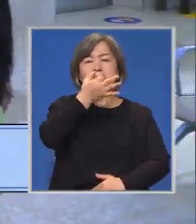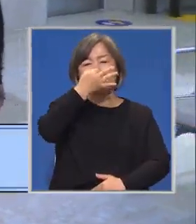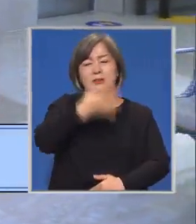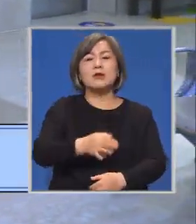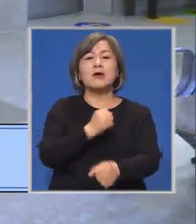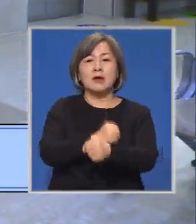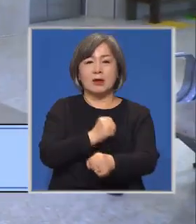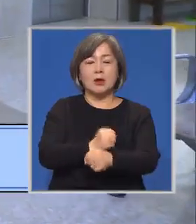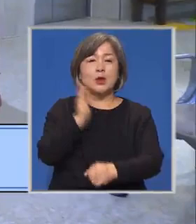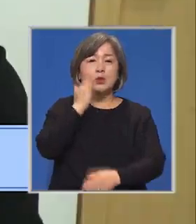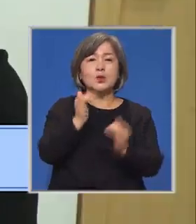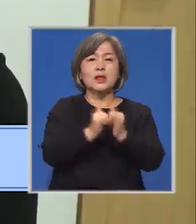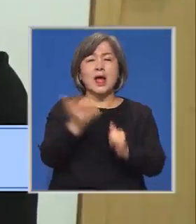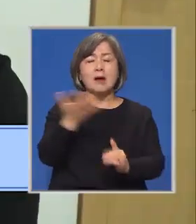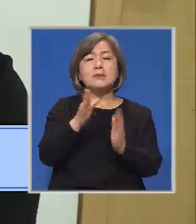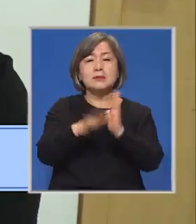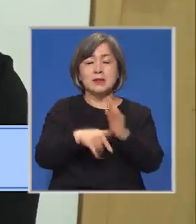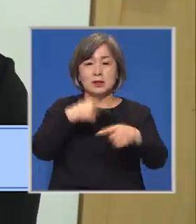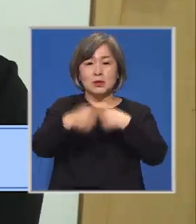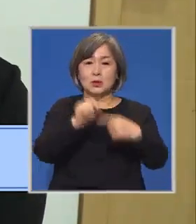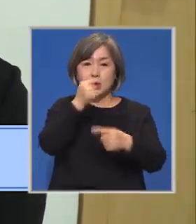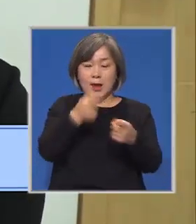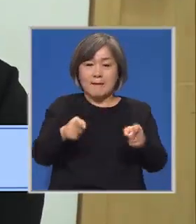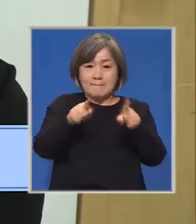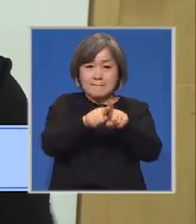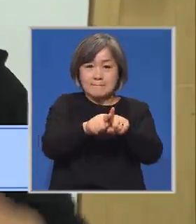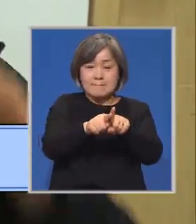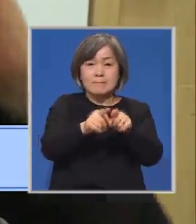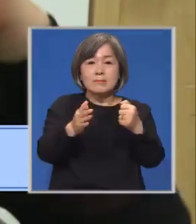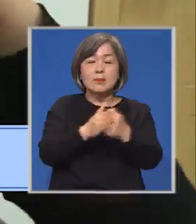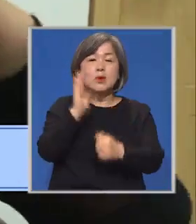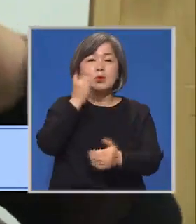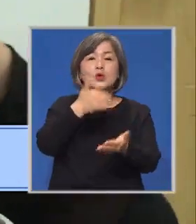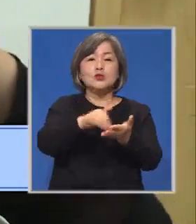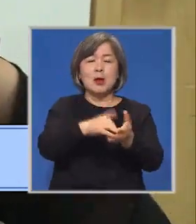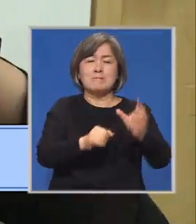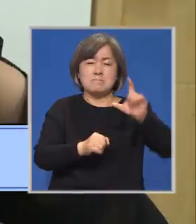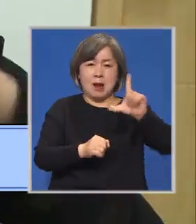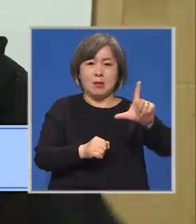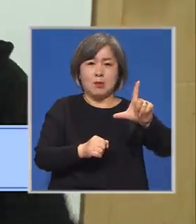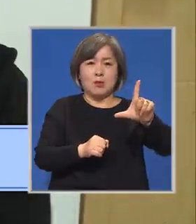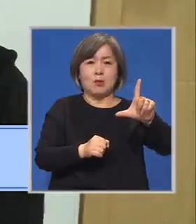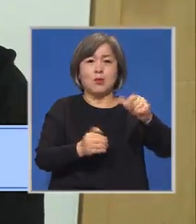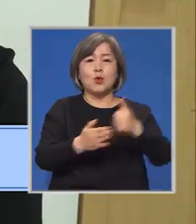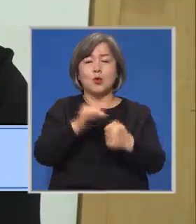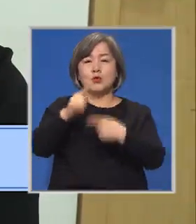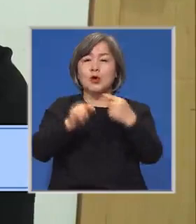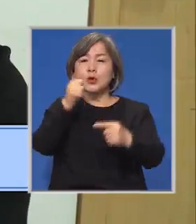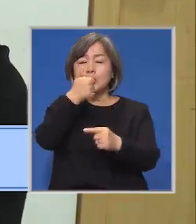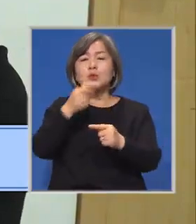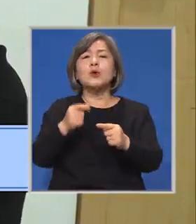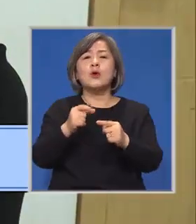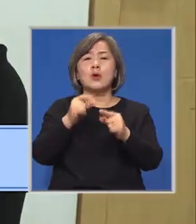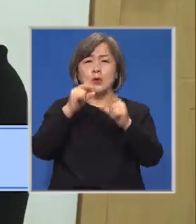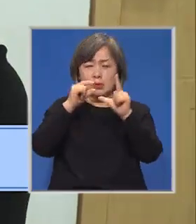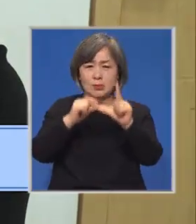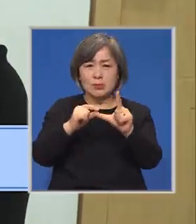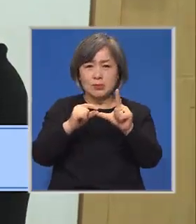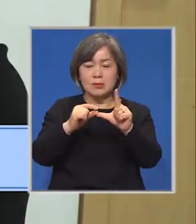농인분들이 힘들어해요. 농인이 아플 때 통역사가 항상 함께 가야 되는데 농인 수는 이만큼 있고